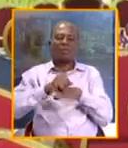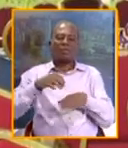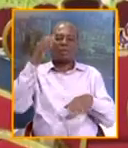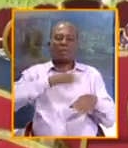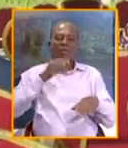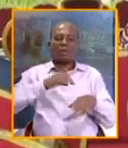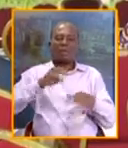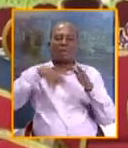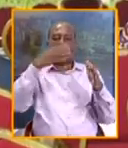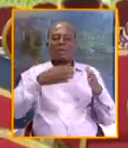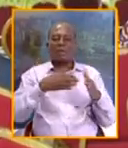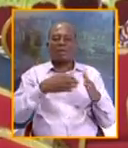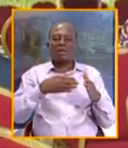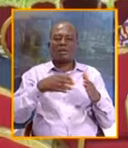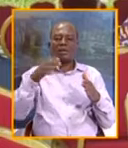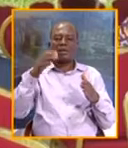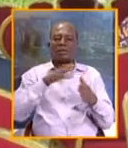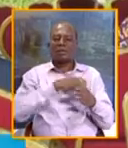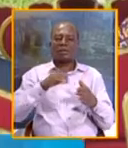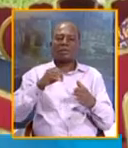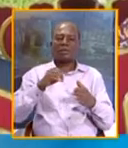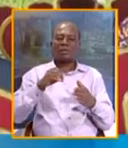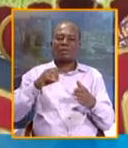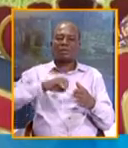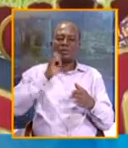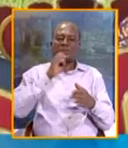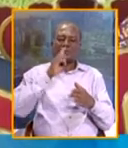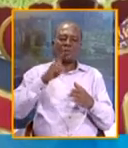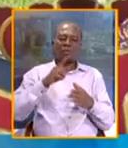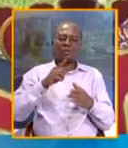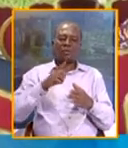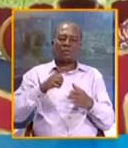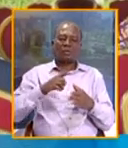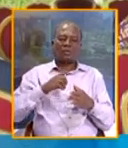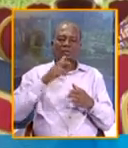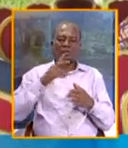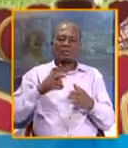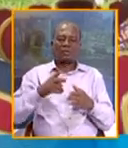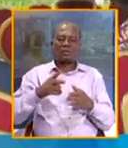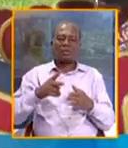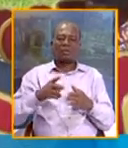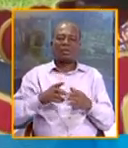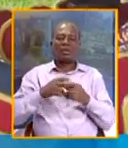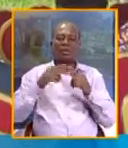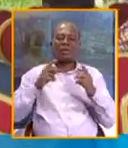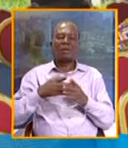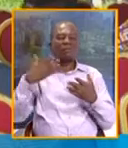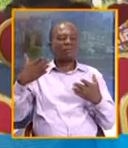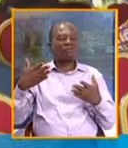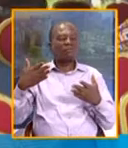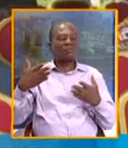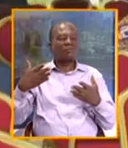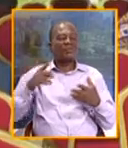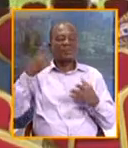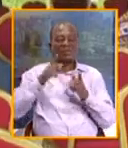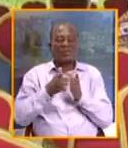positives du programme de développement du chef de l'état je citerai l'autoroute abidjan bassam la seule autoroute éclairé en côte d'ivoire